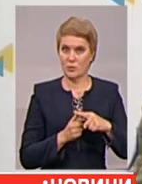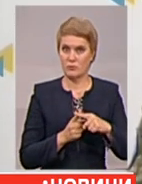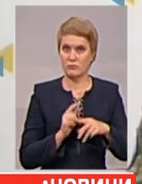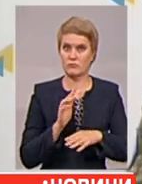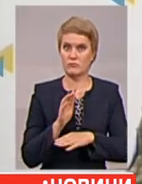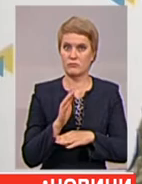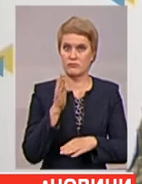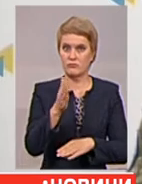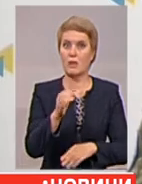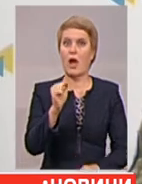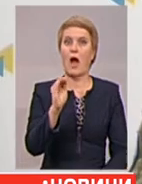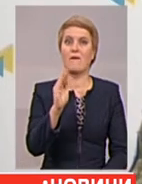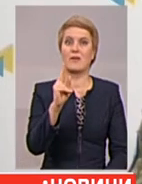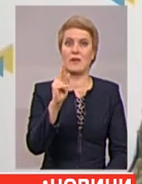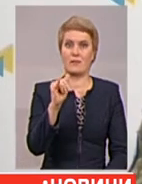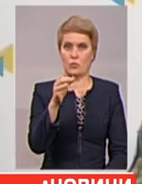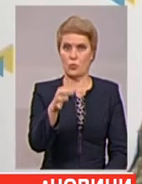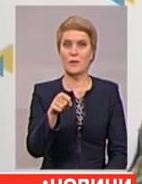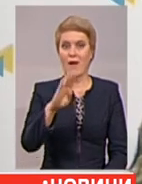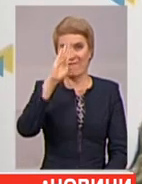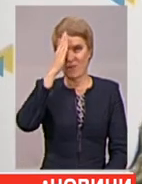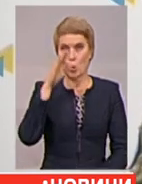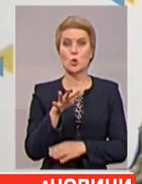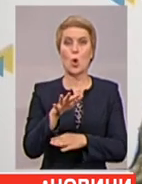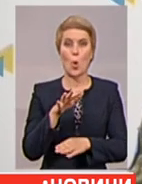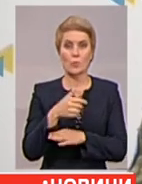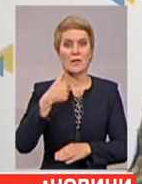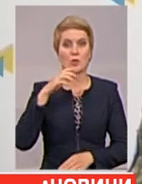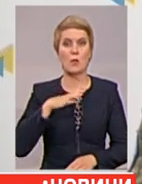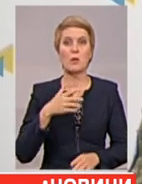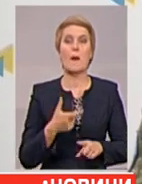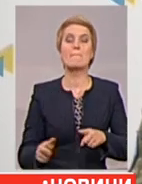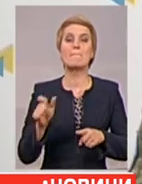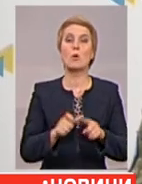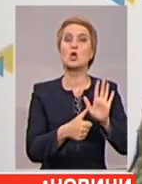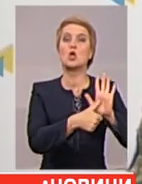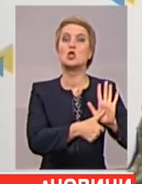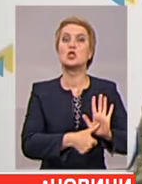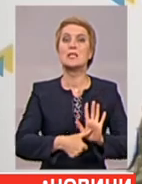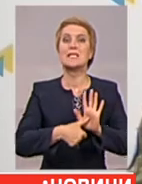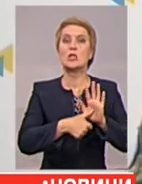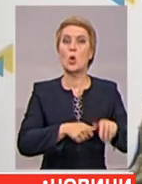на Авдіївку. Там ворожі обстріли вчора тривали понад 6 годин.